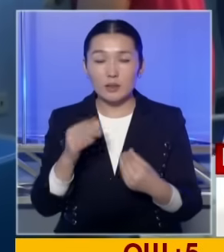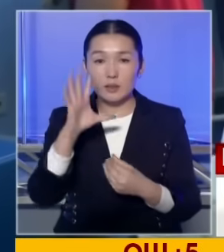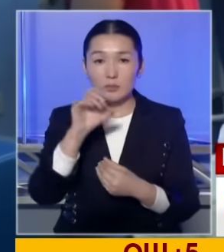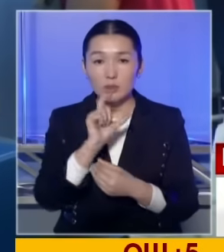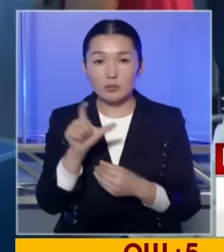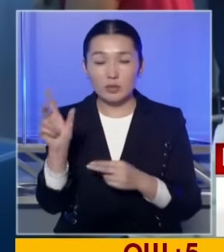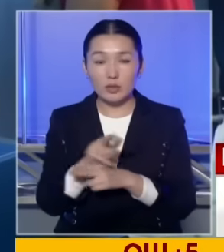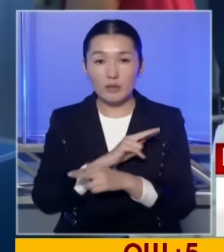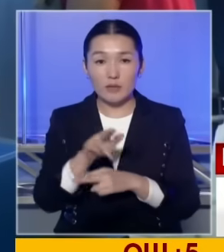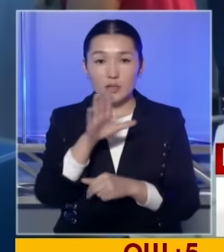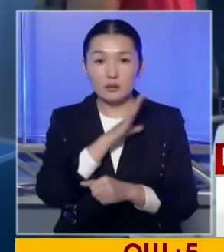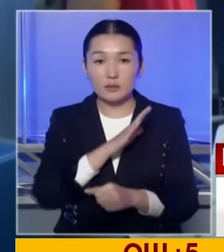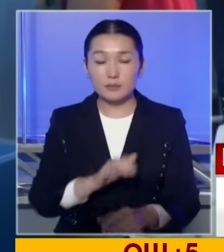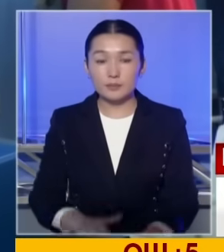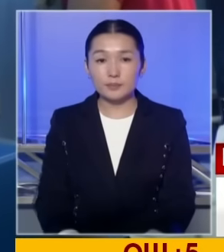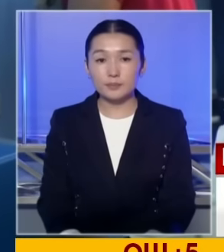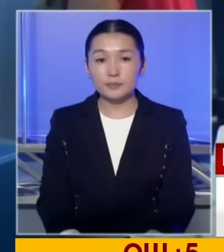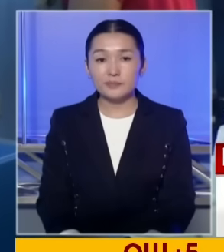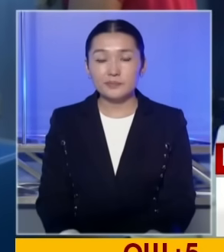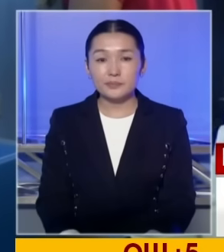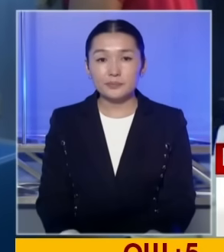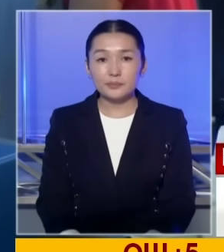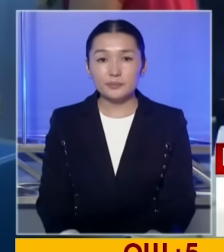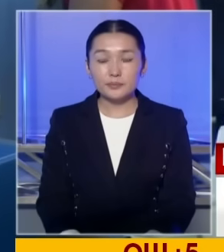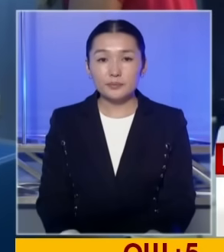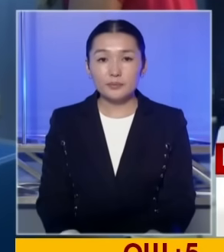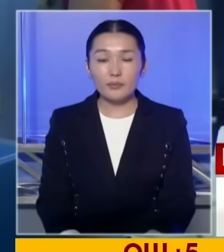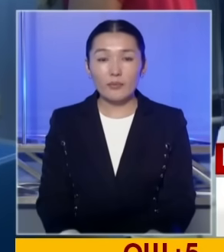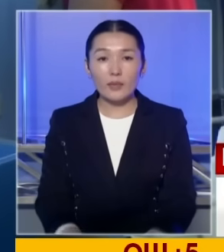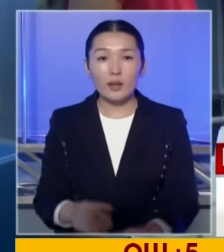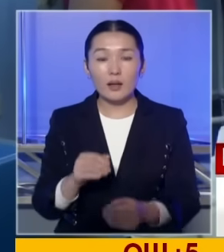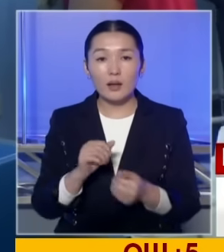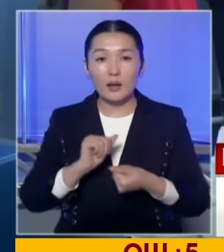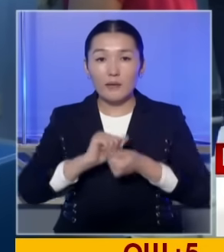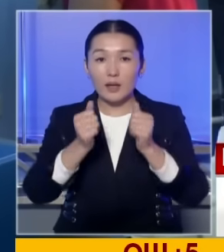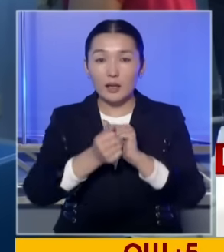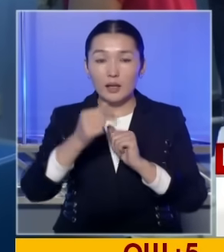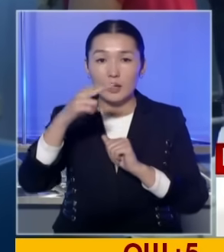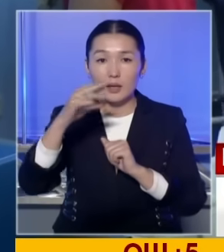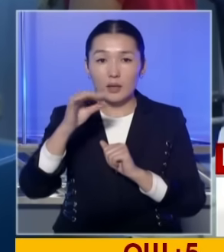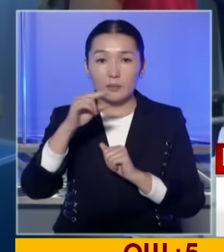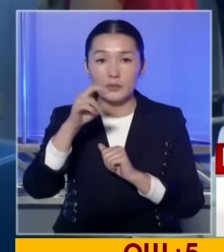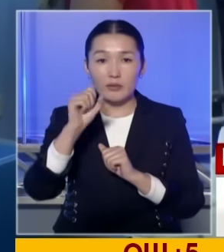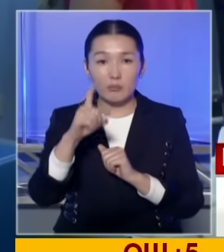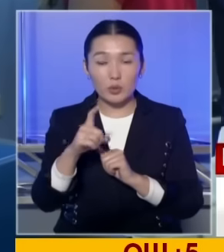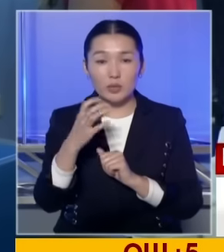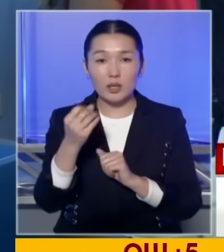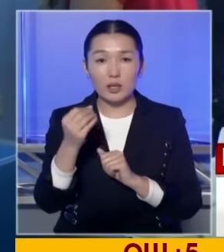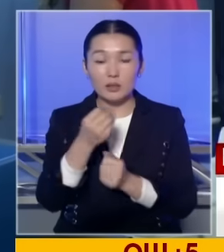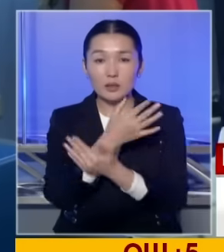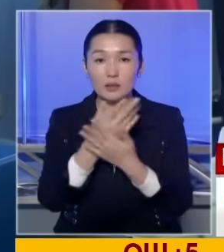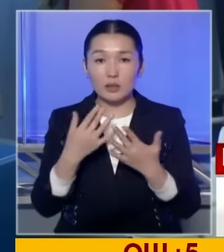дарыланган. Бул бир эле бөйрөктүн таштары эмес, ошондой эле жанагы простата безинин